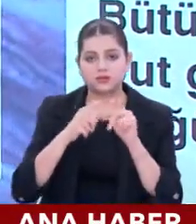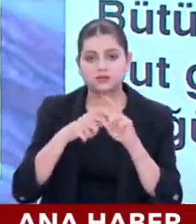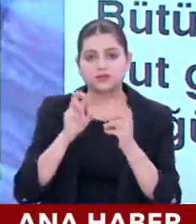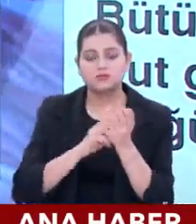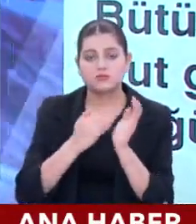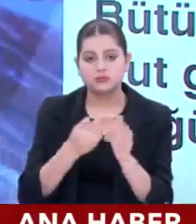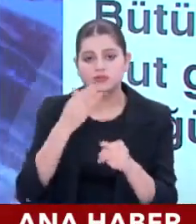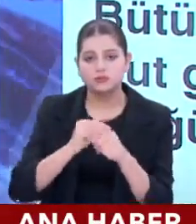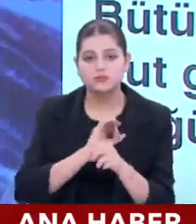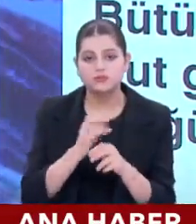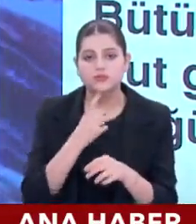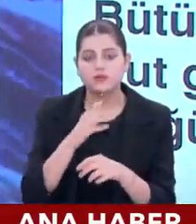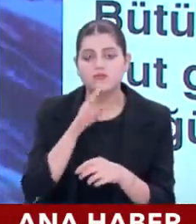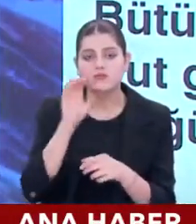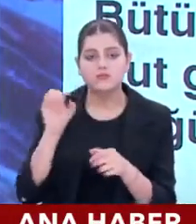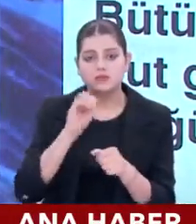mı